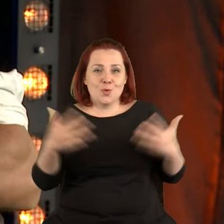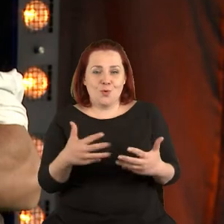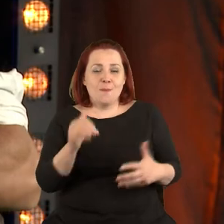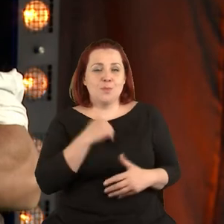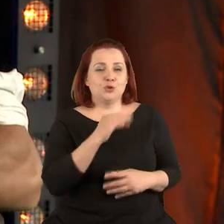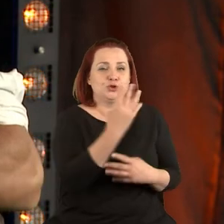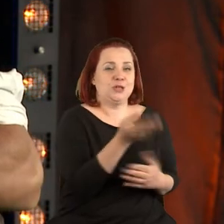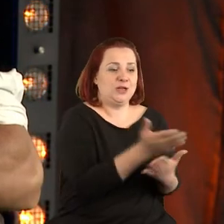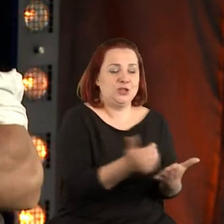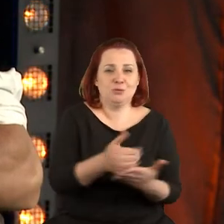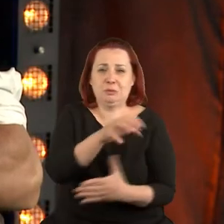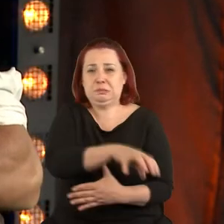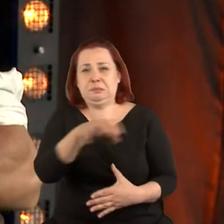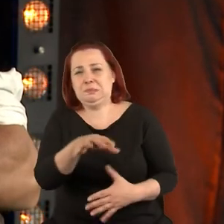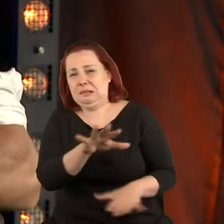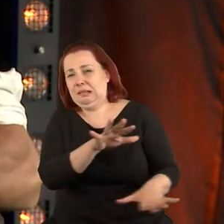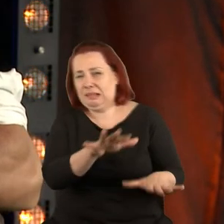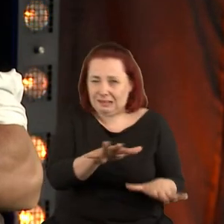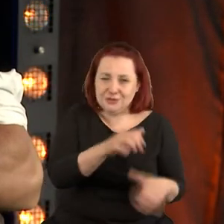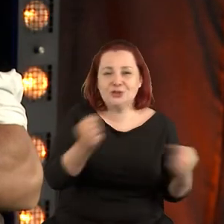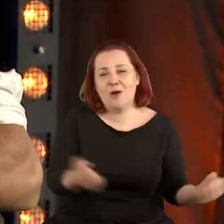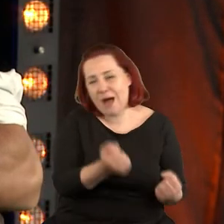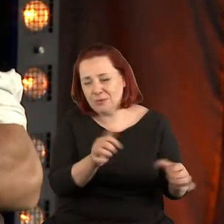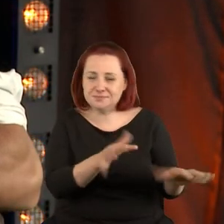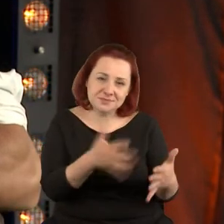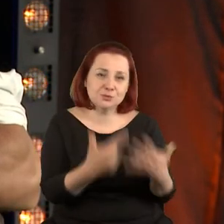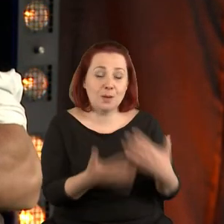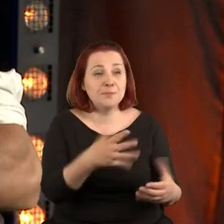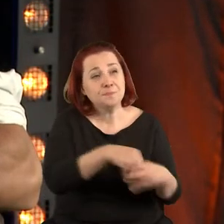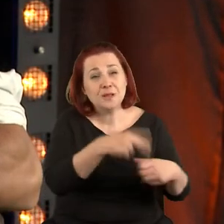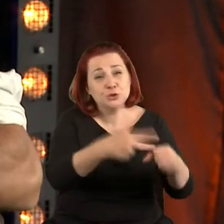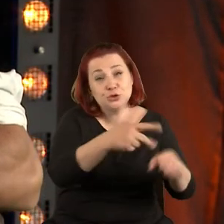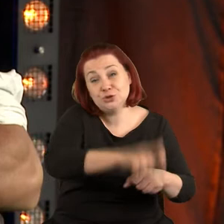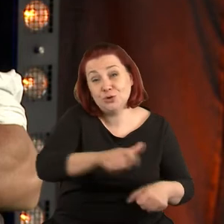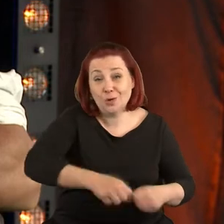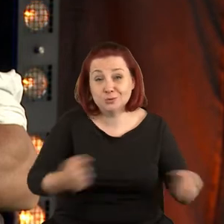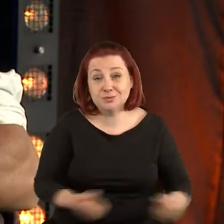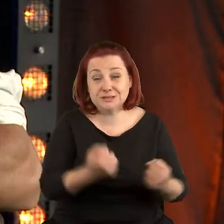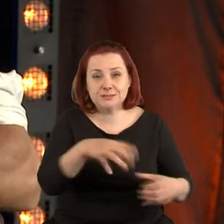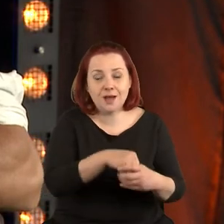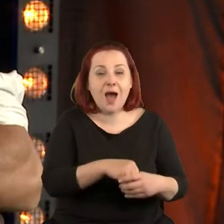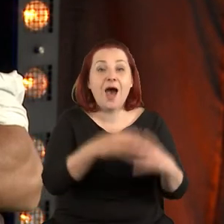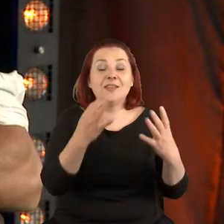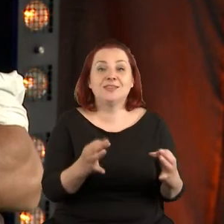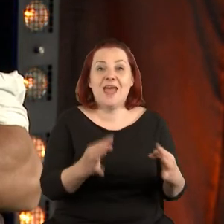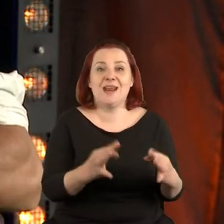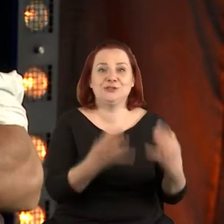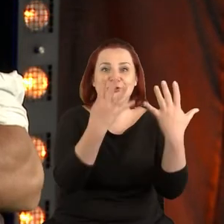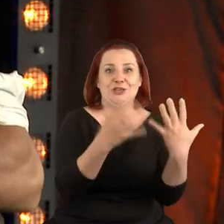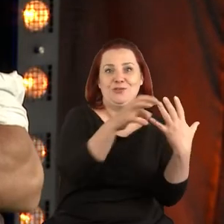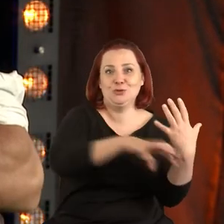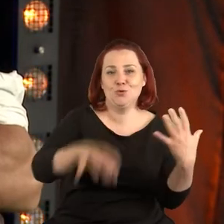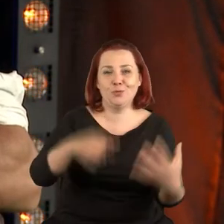4 sekcje, które kulały, może tam 30 osób brało udział w zajęciach. Teraz mamy 9 sekcji sportowych, jest